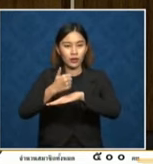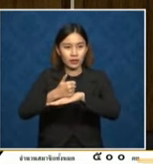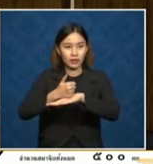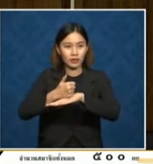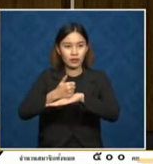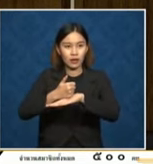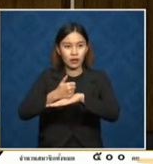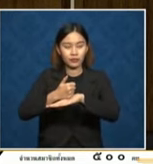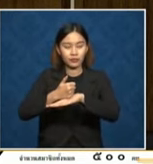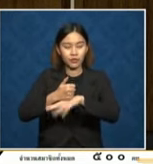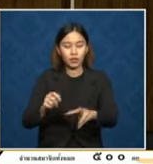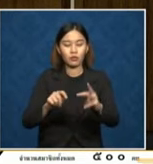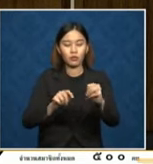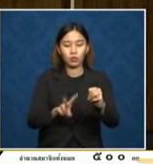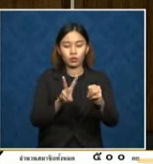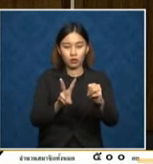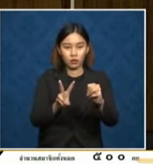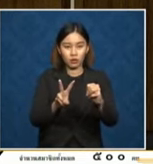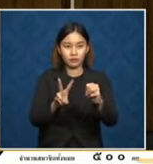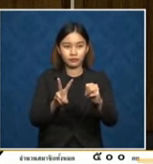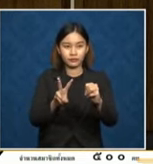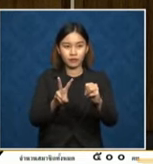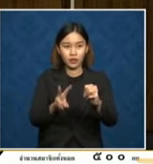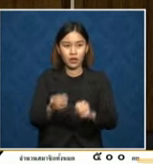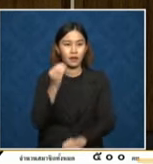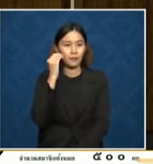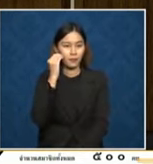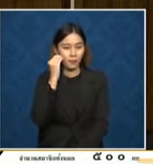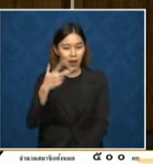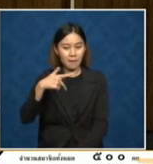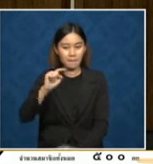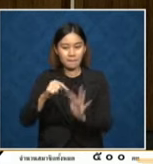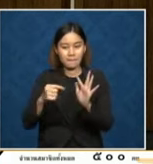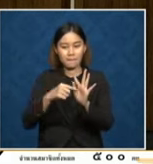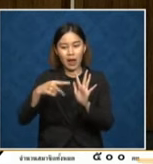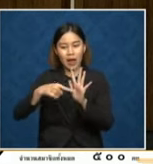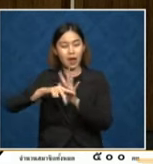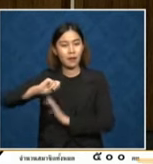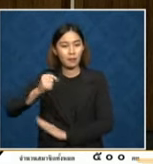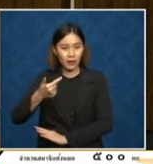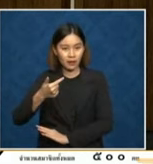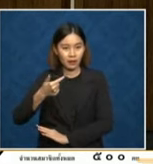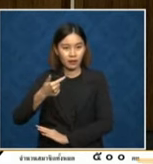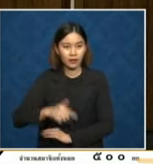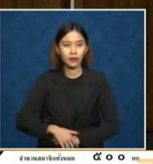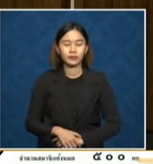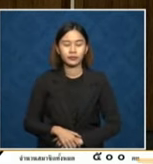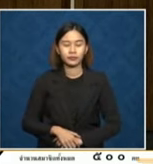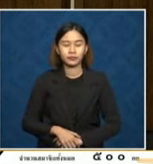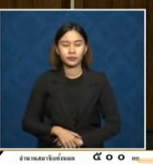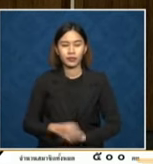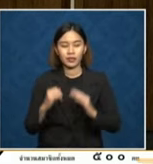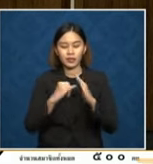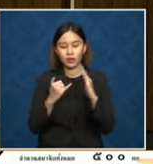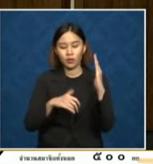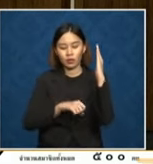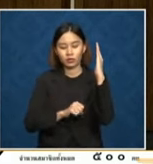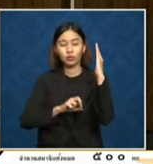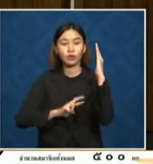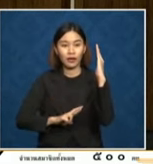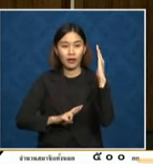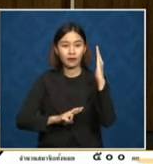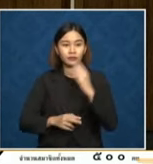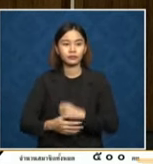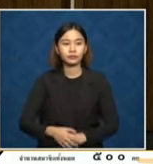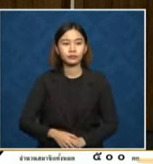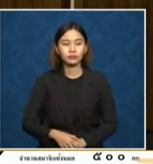ครับหมู่ที่สองบ้านปากพังตำบลเชียบุรีอำเภอเชียบุรีจังหวัดสุราษฎร์ธานีนะ